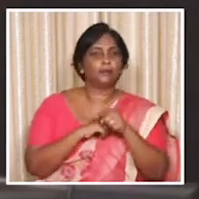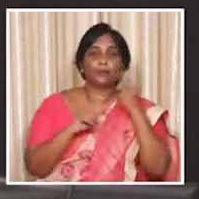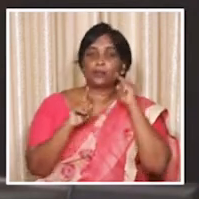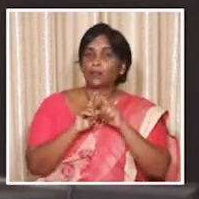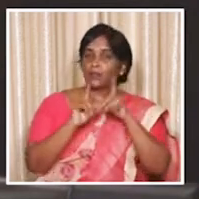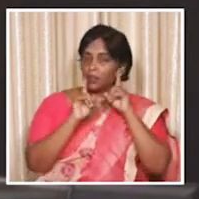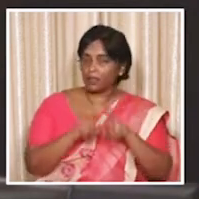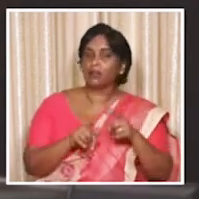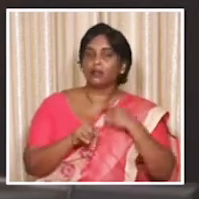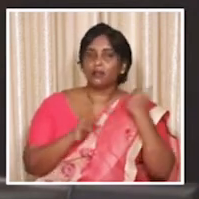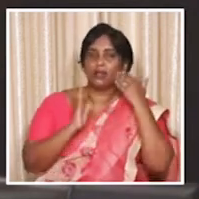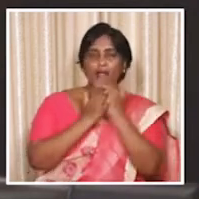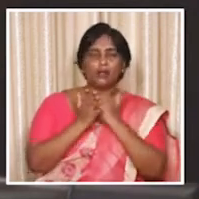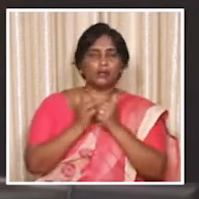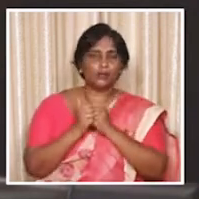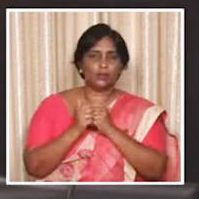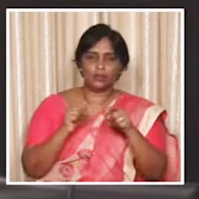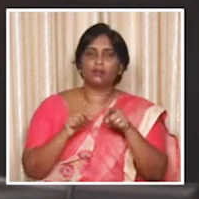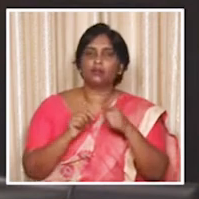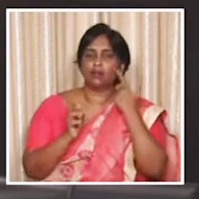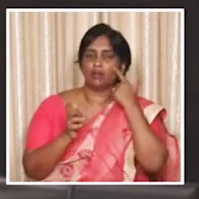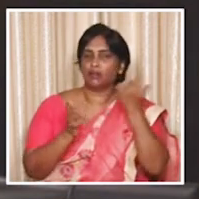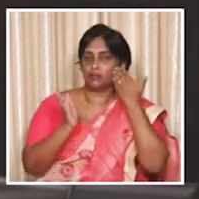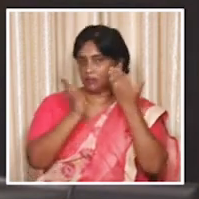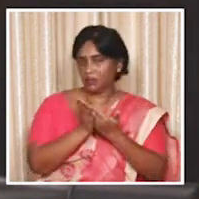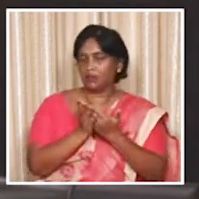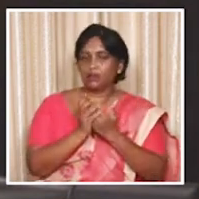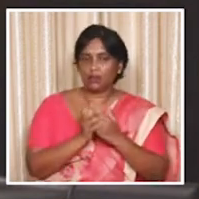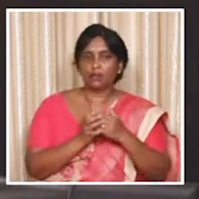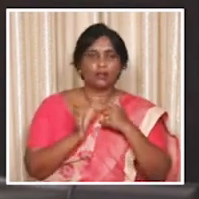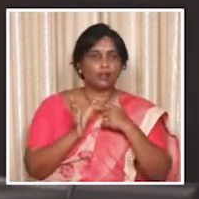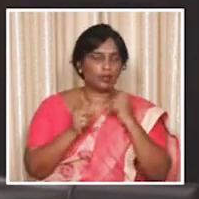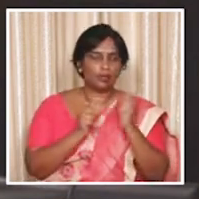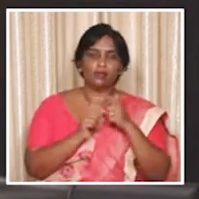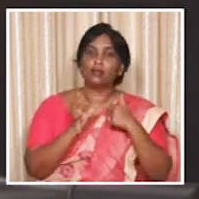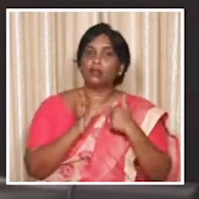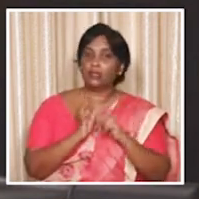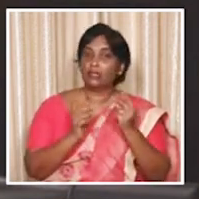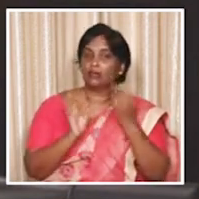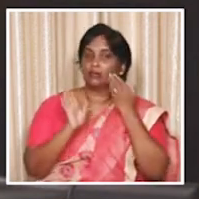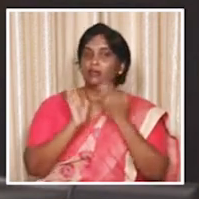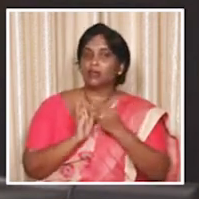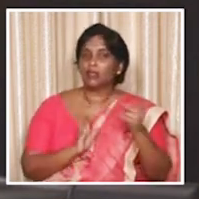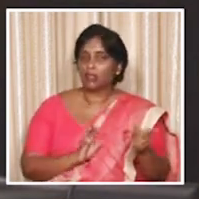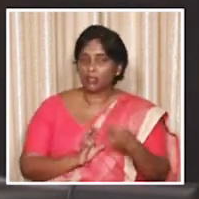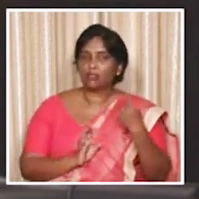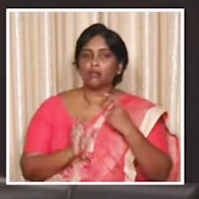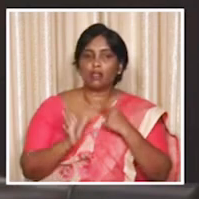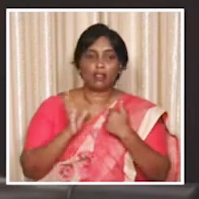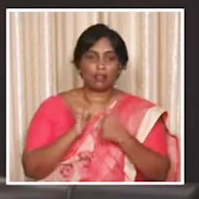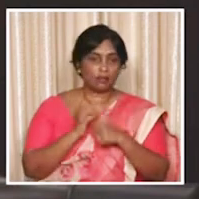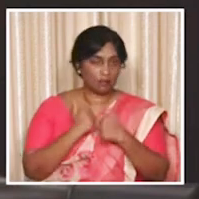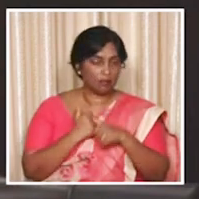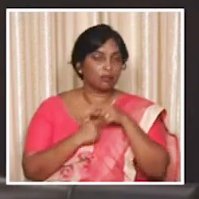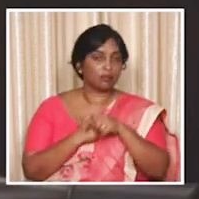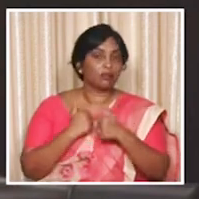කරගෙන අපි අලුත් ක්‍රිකට් පනත අපි ඉදිරිපත් කරන්න බලාපොරොත්තු වෙනවා හැබැයි ක්‍රිකට් පනත අපි ඉතාමත්ම ඉක්මනින් බලාපොරොත්තු වෙන දවසක් පනත සකස් කරන්න තියෙනවා